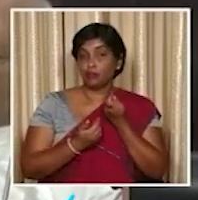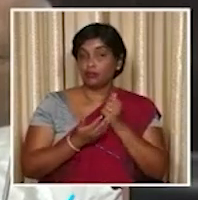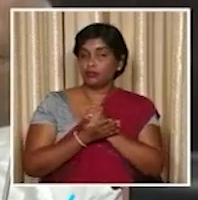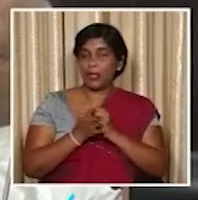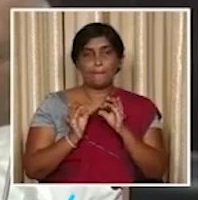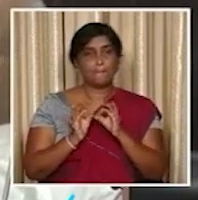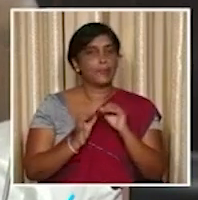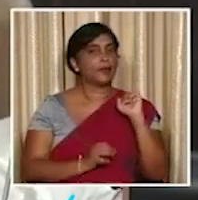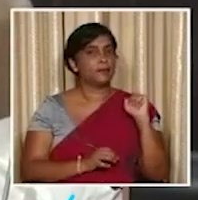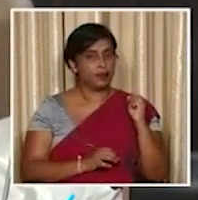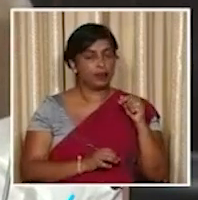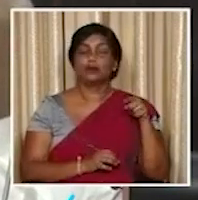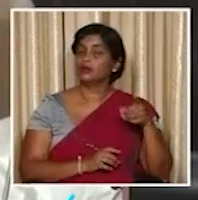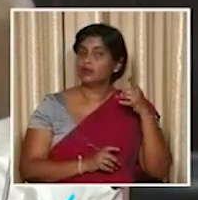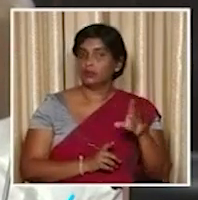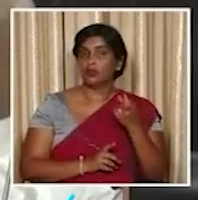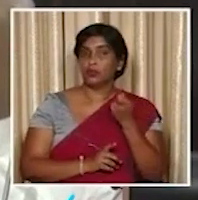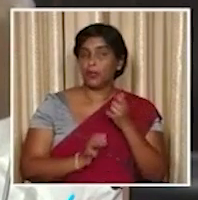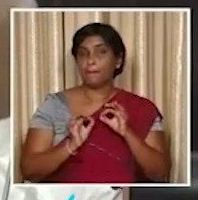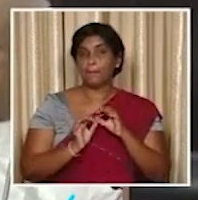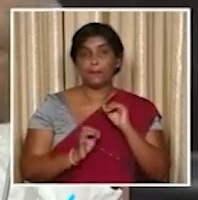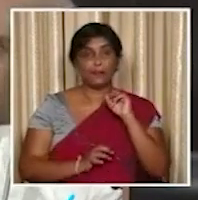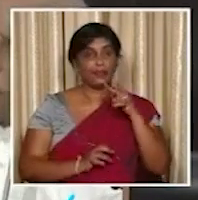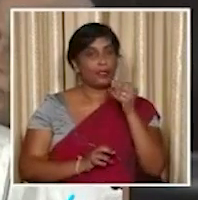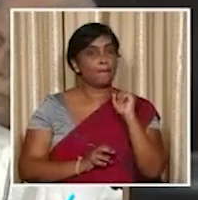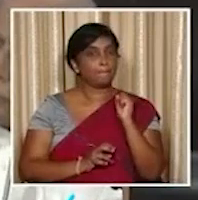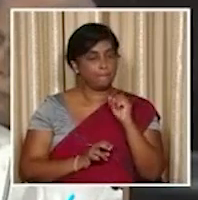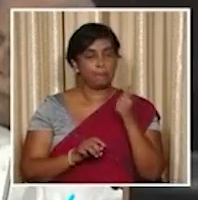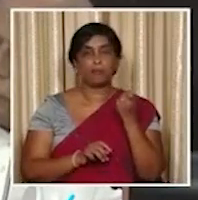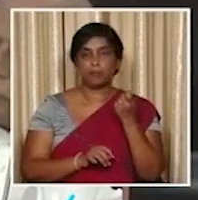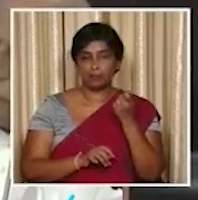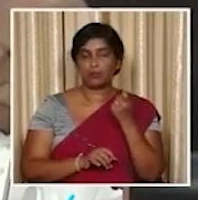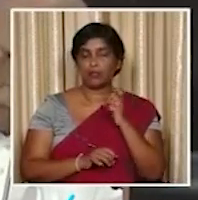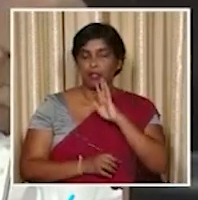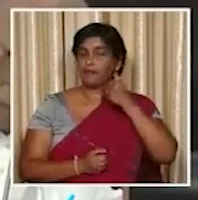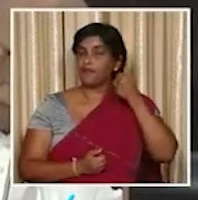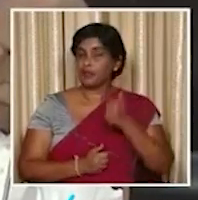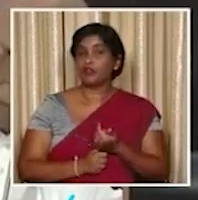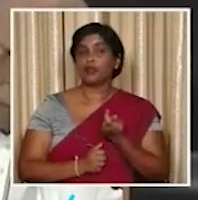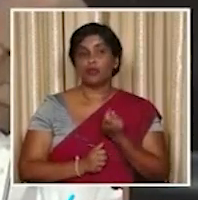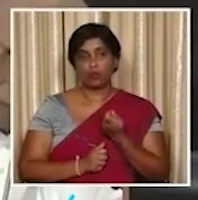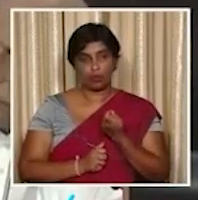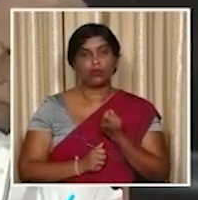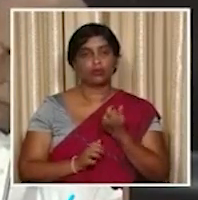බිලියන 50ක්. මේ නිසා රුපියල් බිලියන 250ක් පමණ වටිනා මුල්‍ය